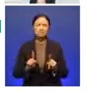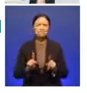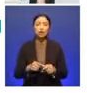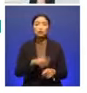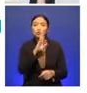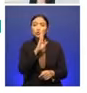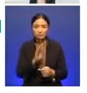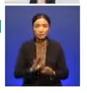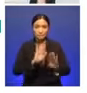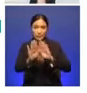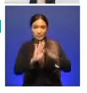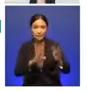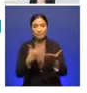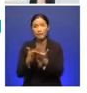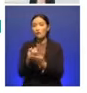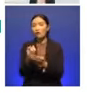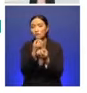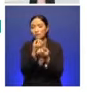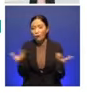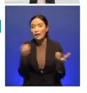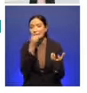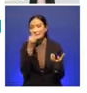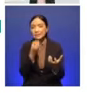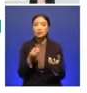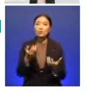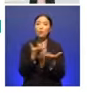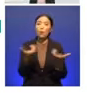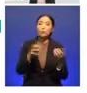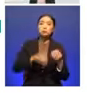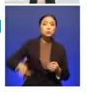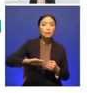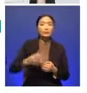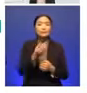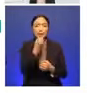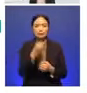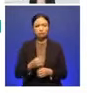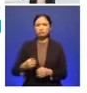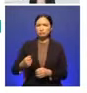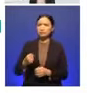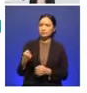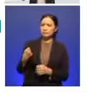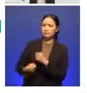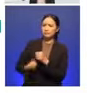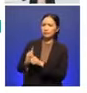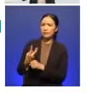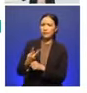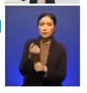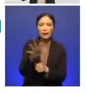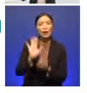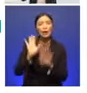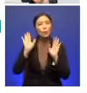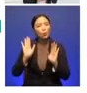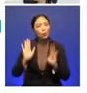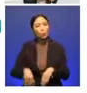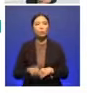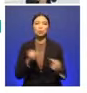ชนีราคาสินค้าทั่วไปกับดัชนีราคาอาหารเราจะพบว่า15ปีหลังเนี่ยดัชนีราคาอาหารแพงมากแ